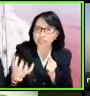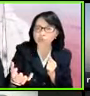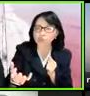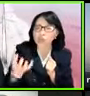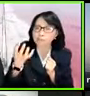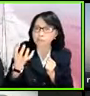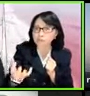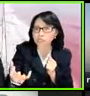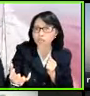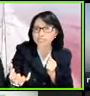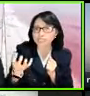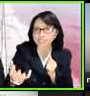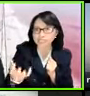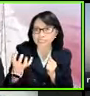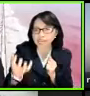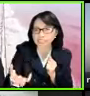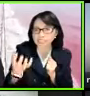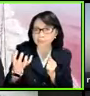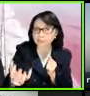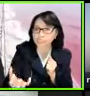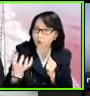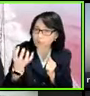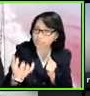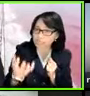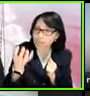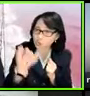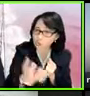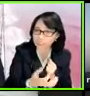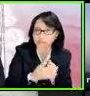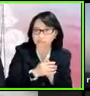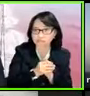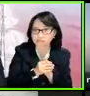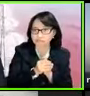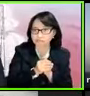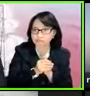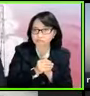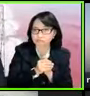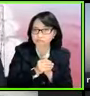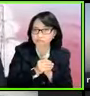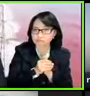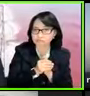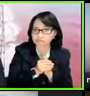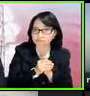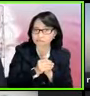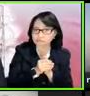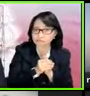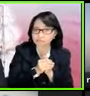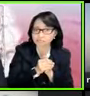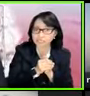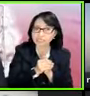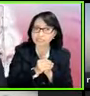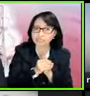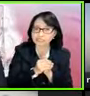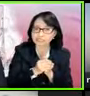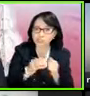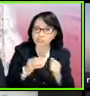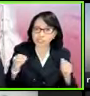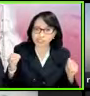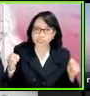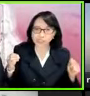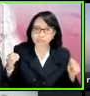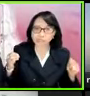yaitu memperoleh janji-janji seperti orang Yahudi bangunan jadi